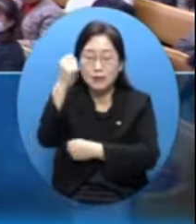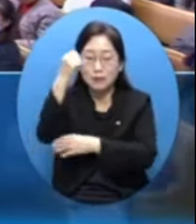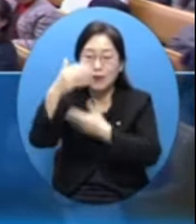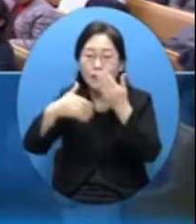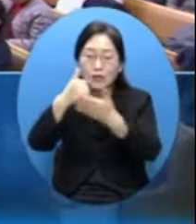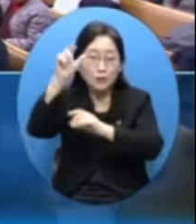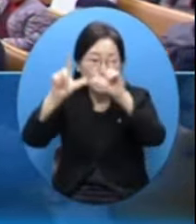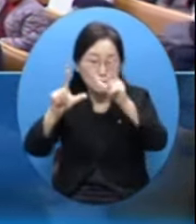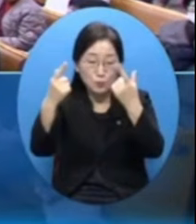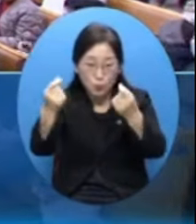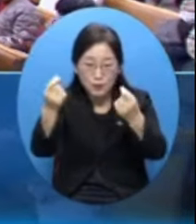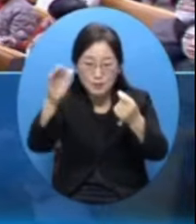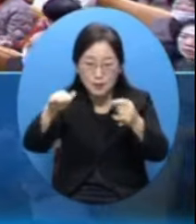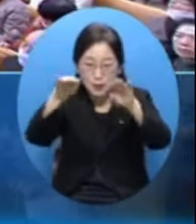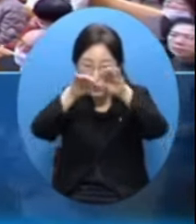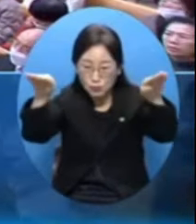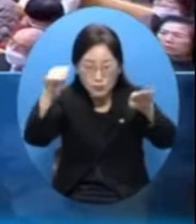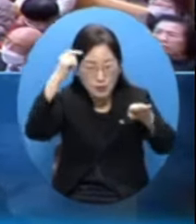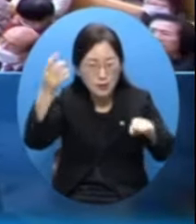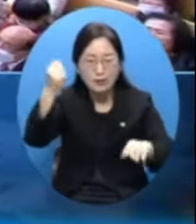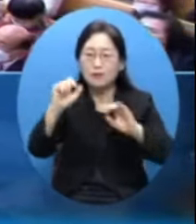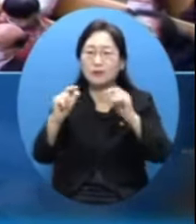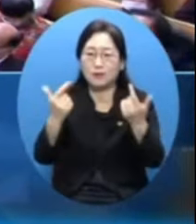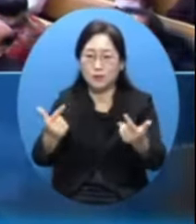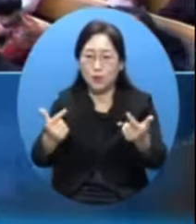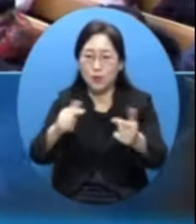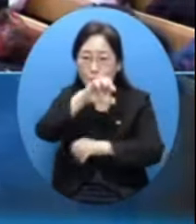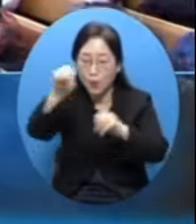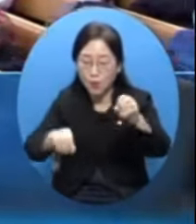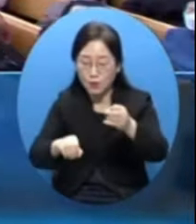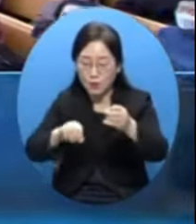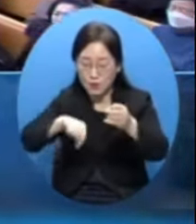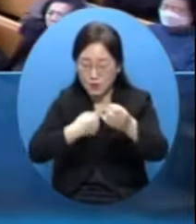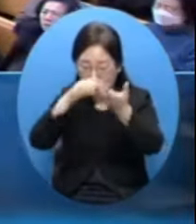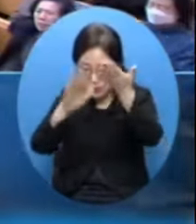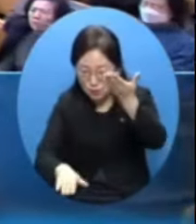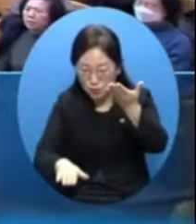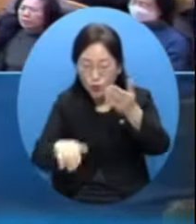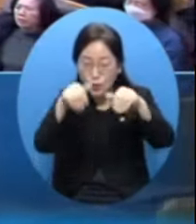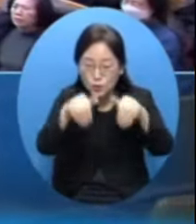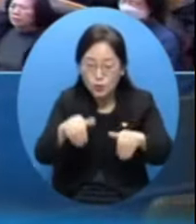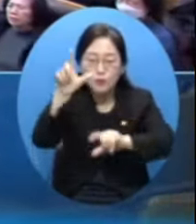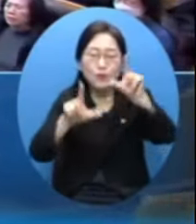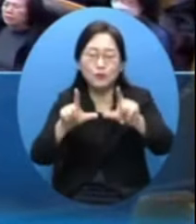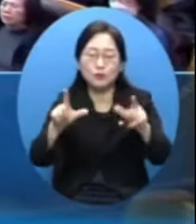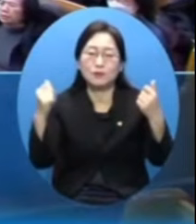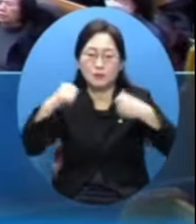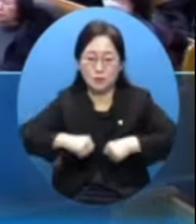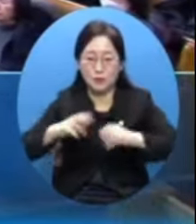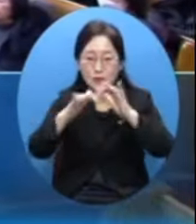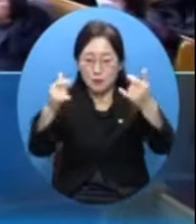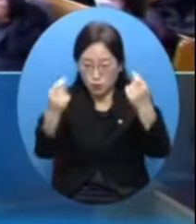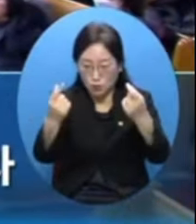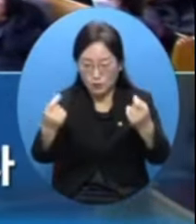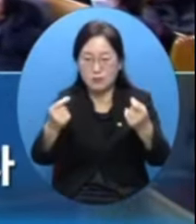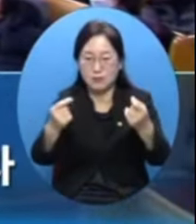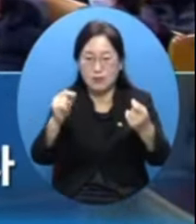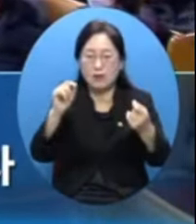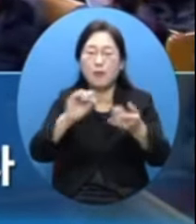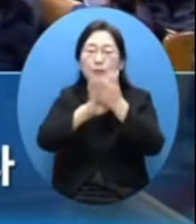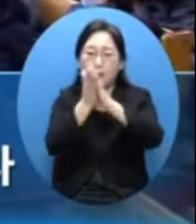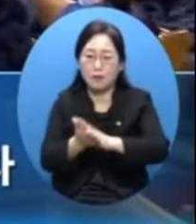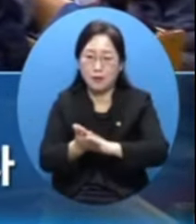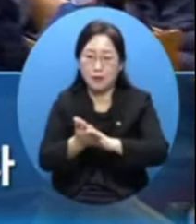본체시나 하나님과 동등됨을 취할 것으로 여기지 아니하시고 오히려 자기를 비워 종의 형체를 가지사 사람들과 같이 되셨고 자기의